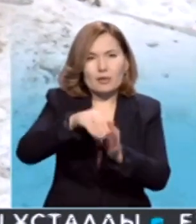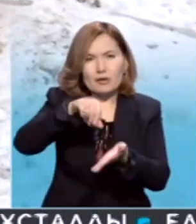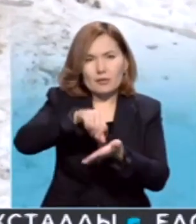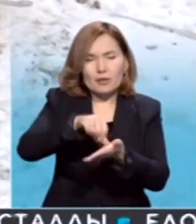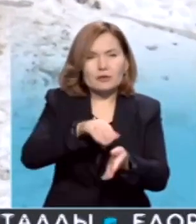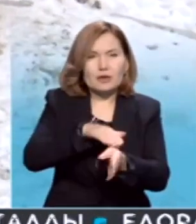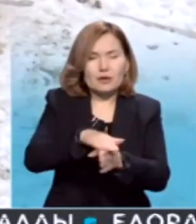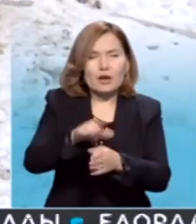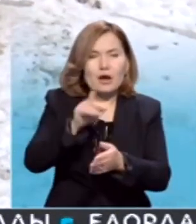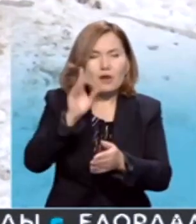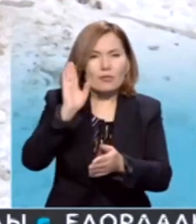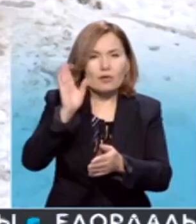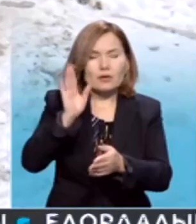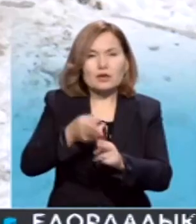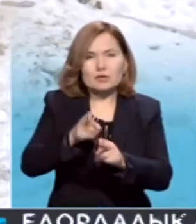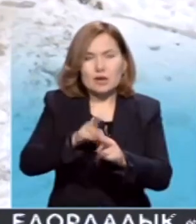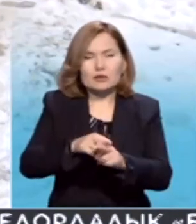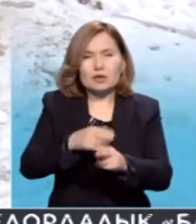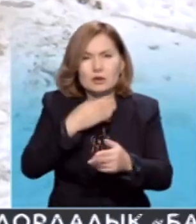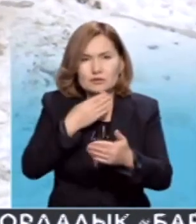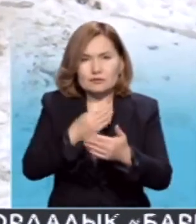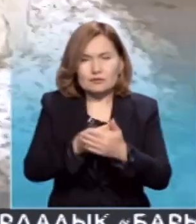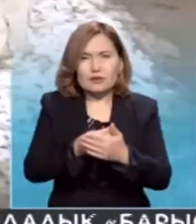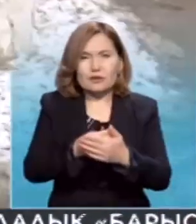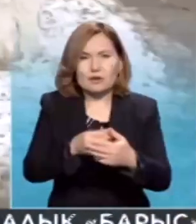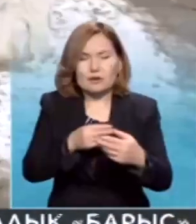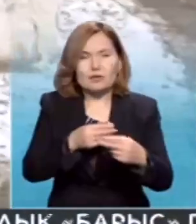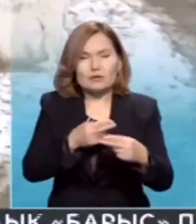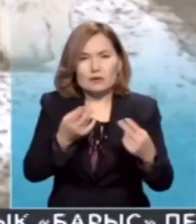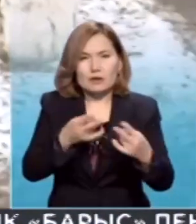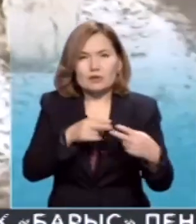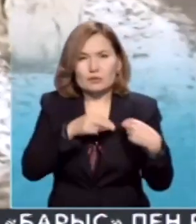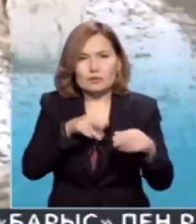жасап, болашаққа кішкене болса үлесімізді қосу керекпіз деп ойлаймын. Я